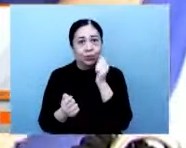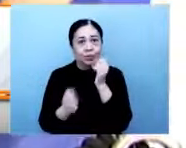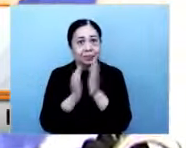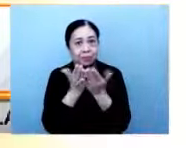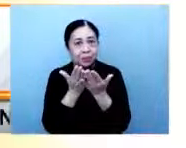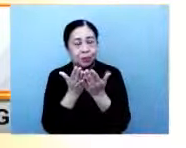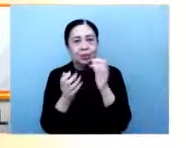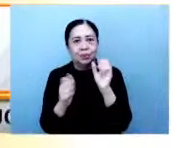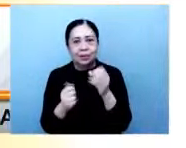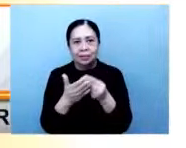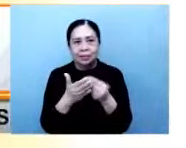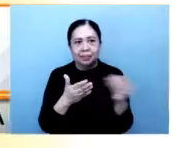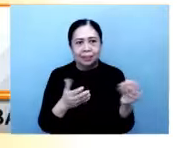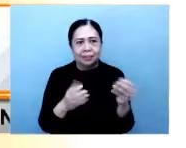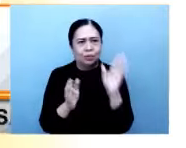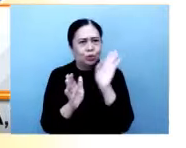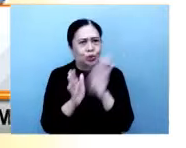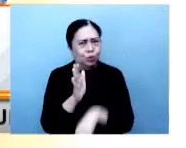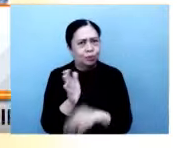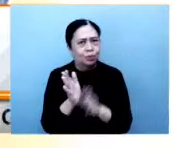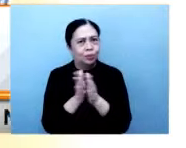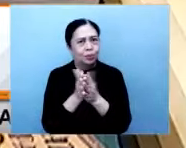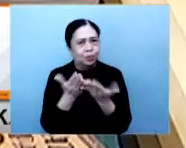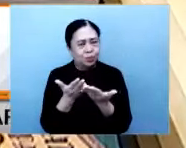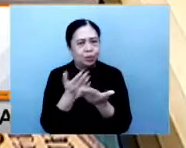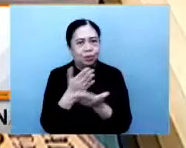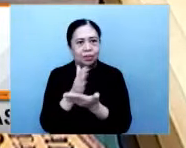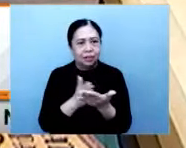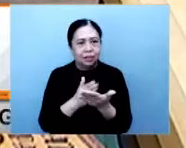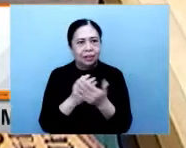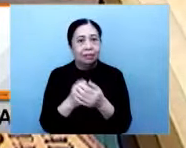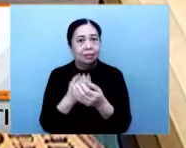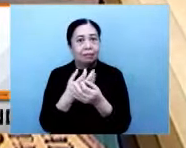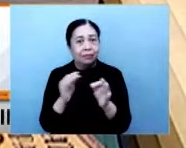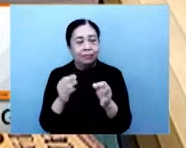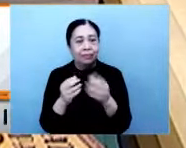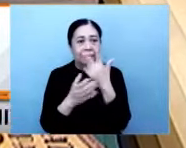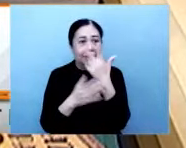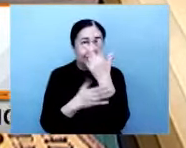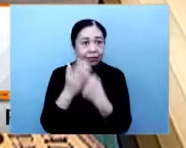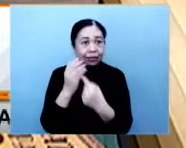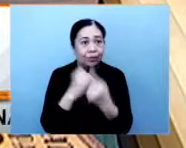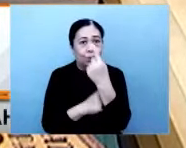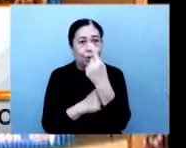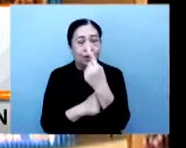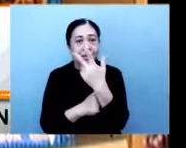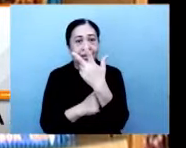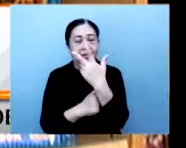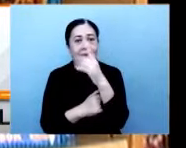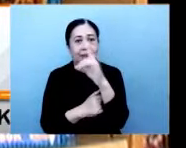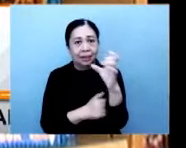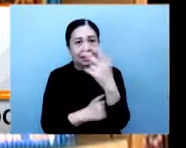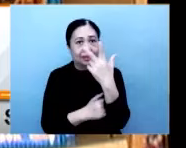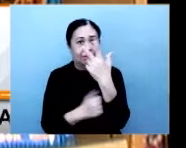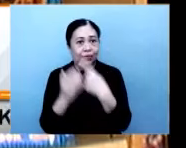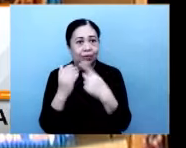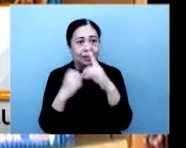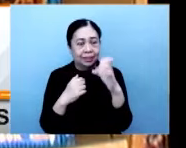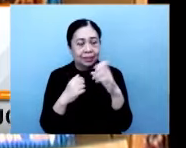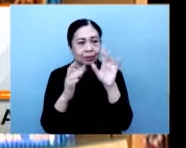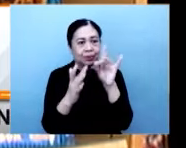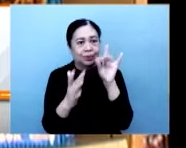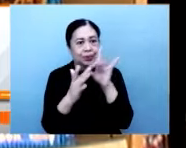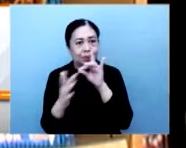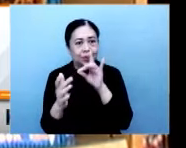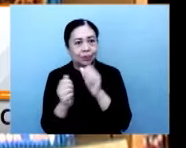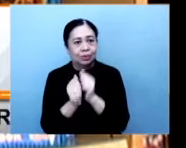kayo rito ng mga murang libro. Ang iba nga, 3 for 100 pesos lang. Maraming pagpipilian. Karamihan,